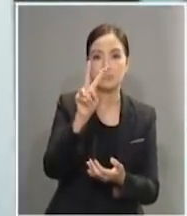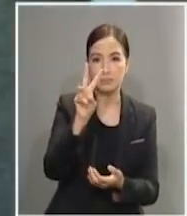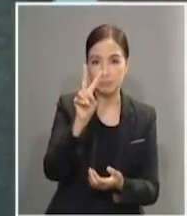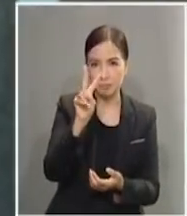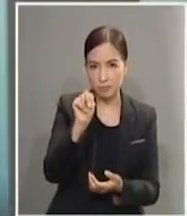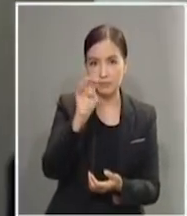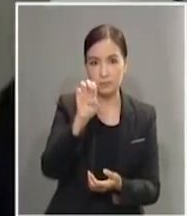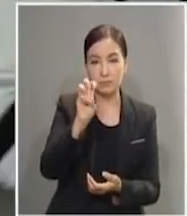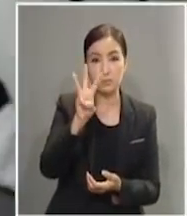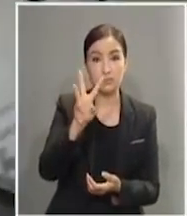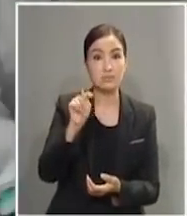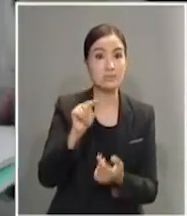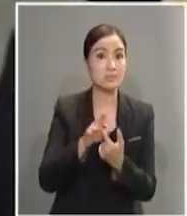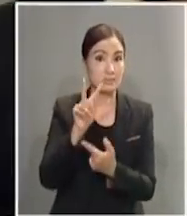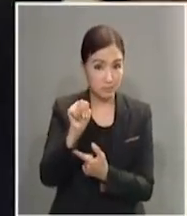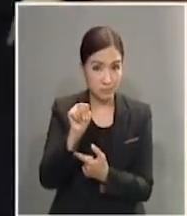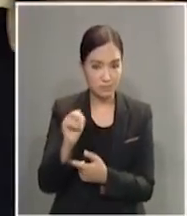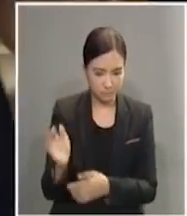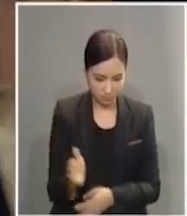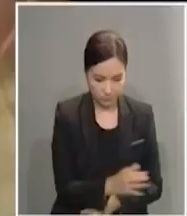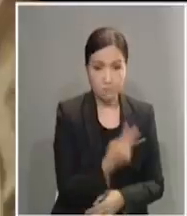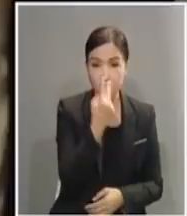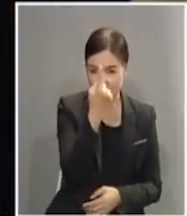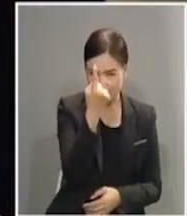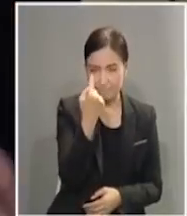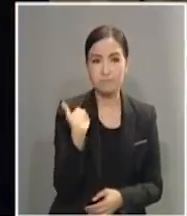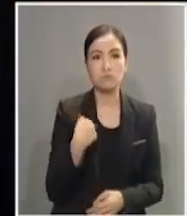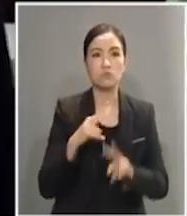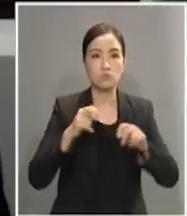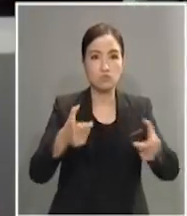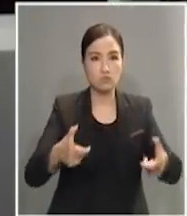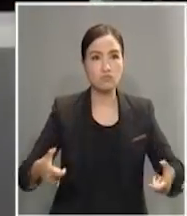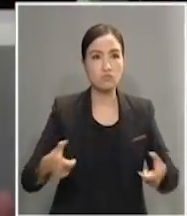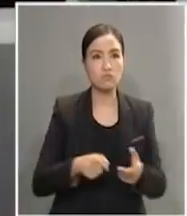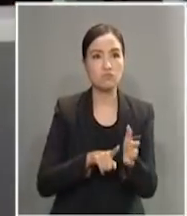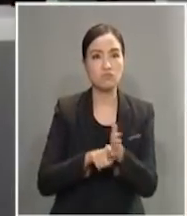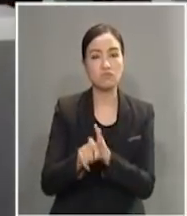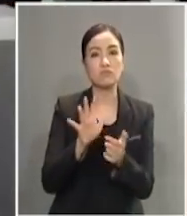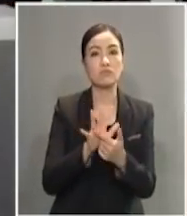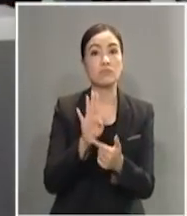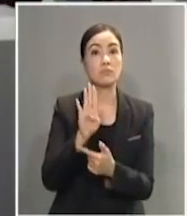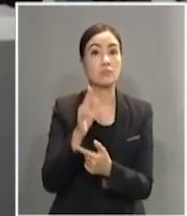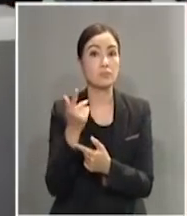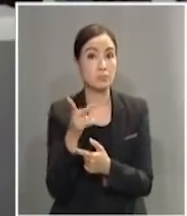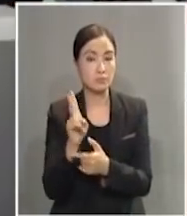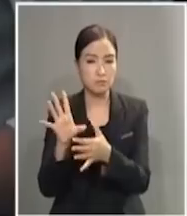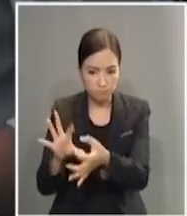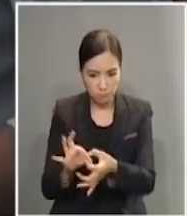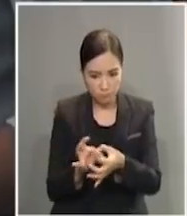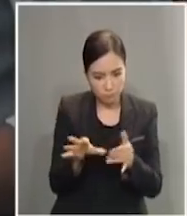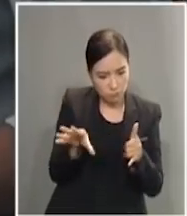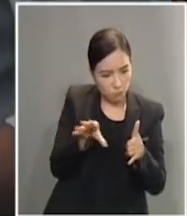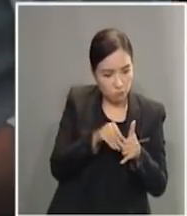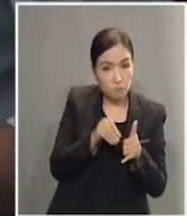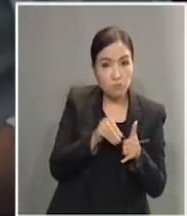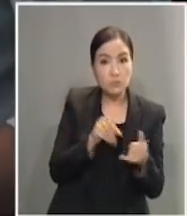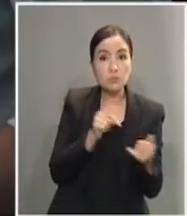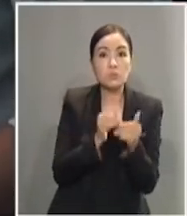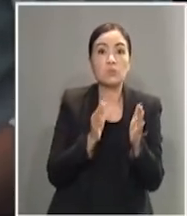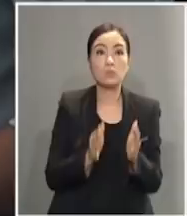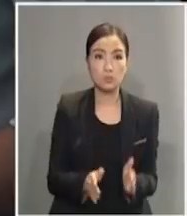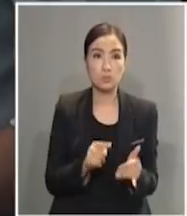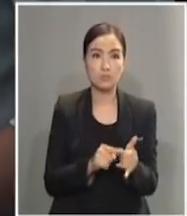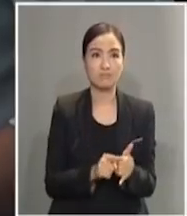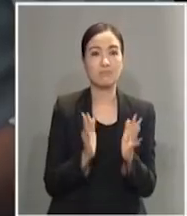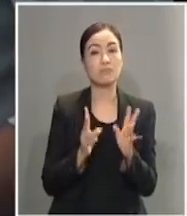อีกหนึ่งผลงานที่น่าสนใจงานวิจัยเรื่องการศึกษากระบวนการติดเชื้อแบคทีเรียก่อโรคไข้รักษาไรอ่อนในคนโด